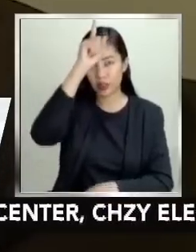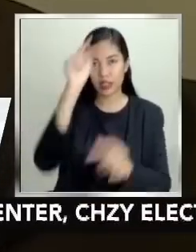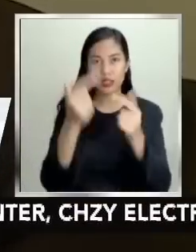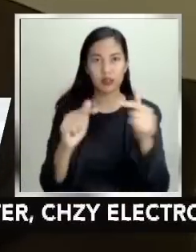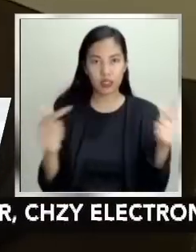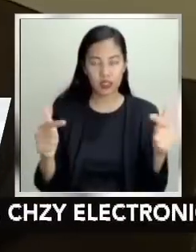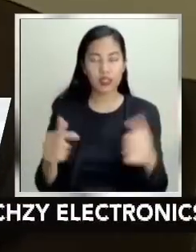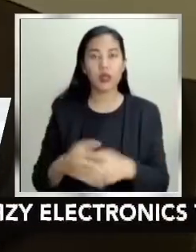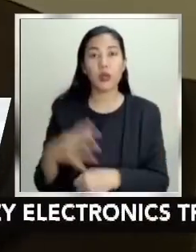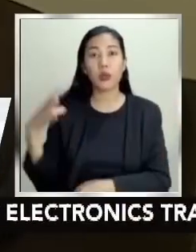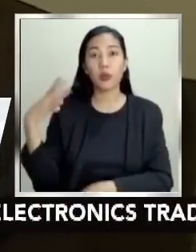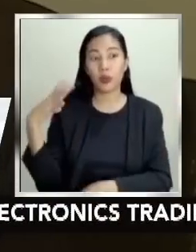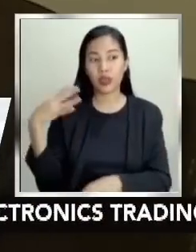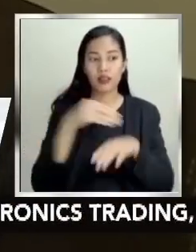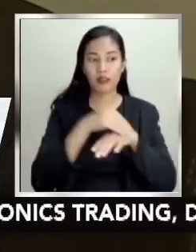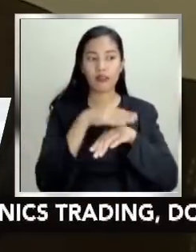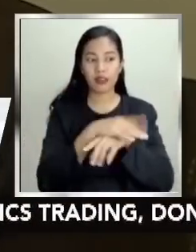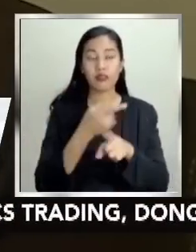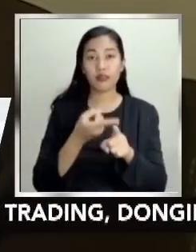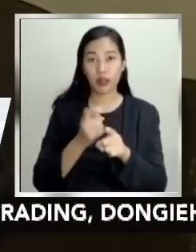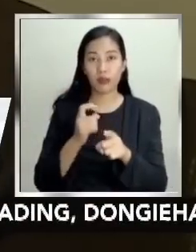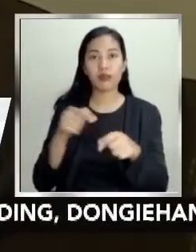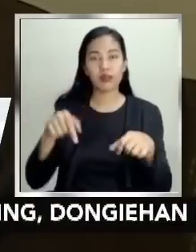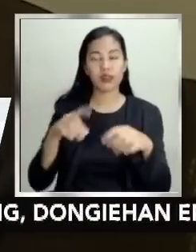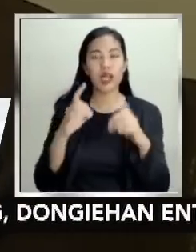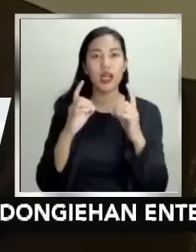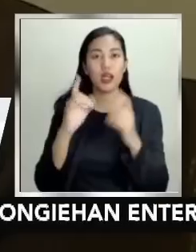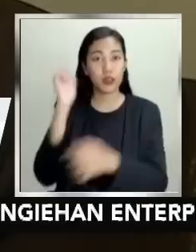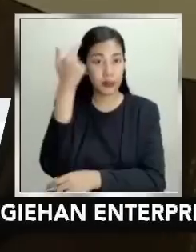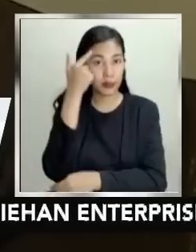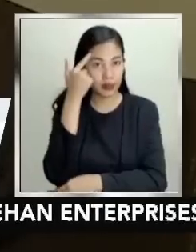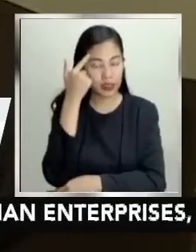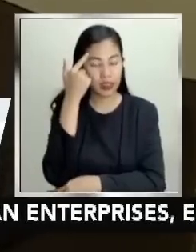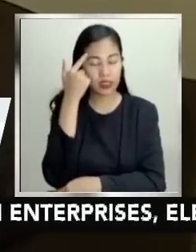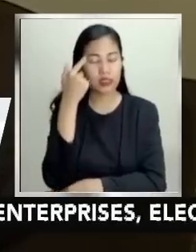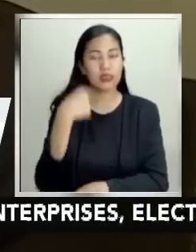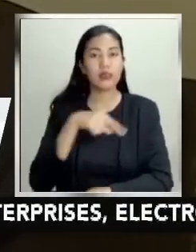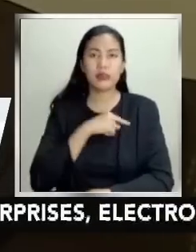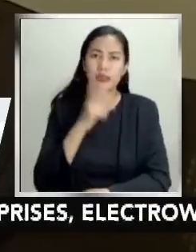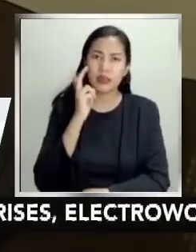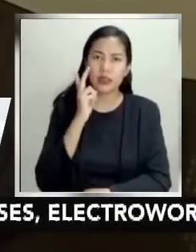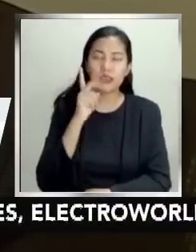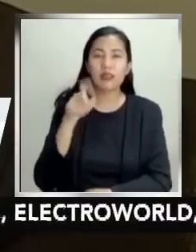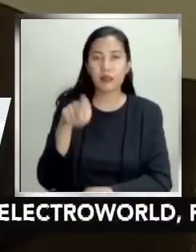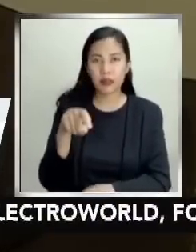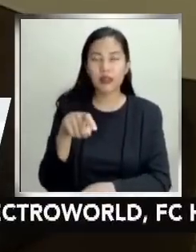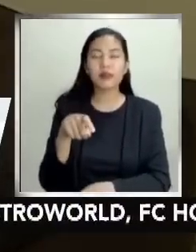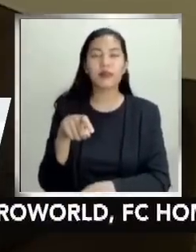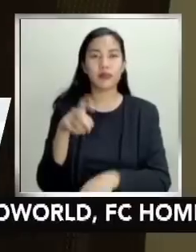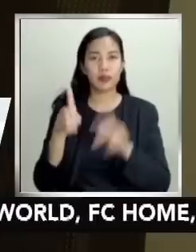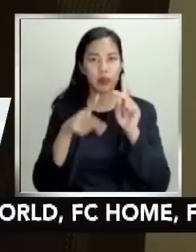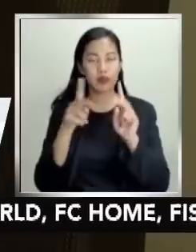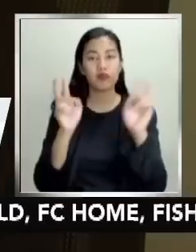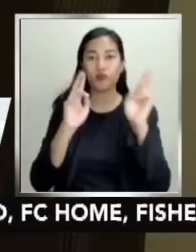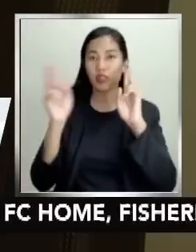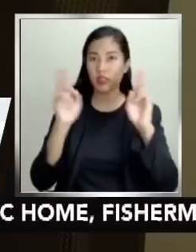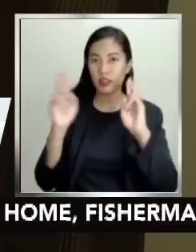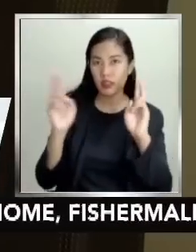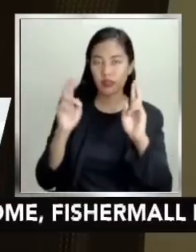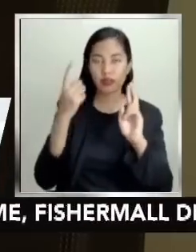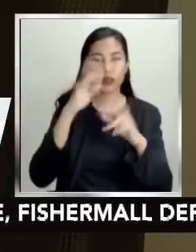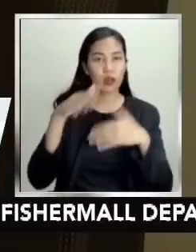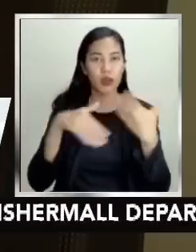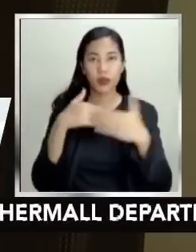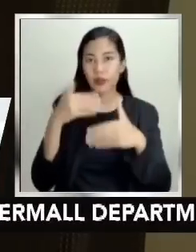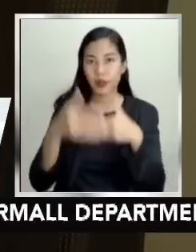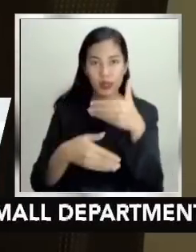all, nakikita natin, dapat prepared sila doon sa magiging proseso. As mentioned,